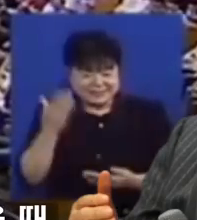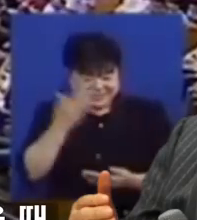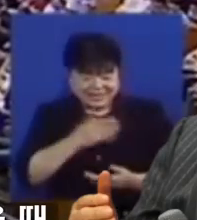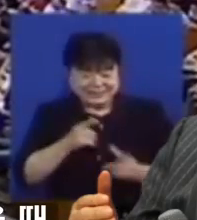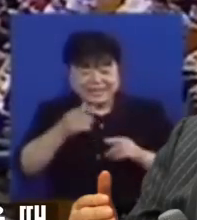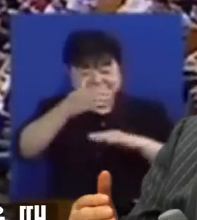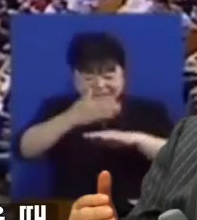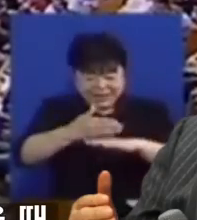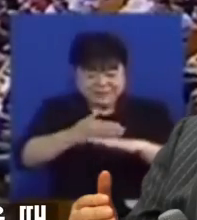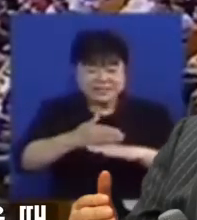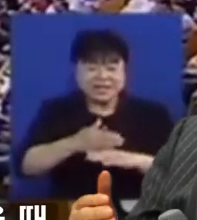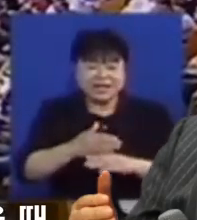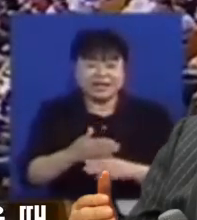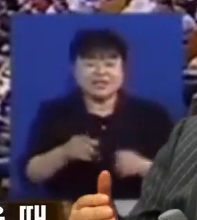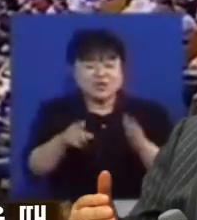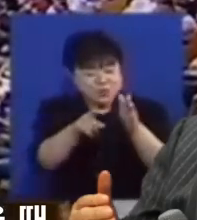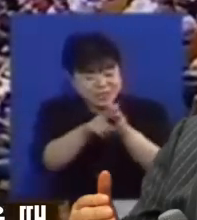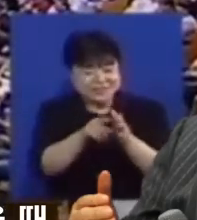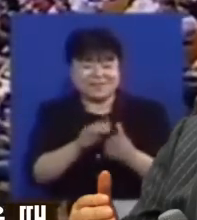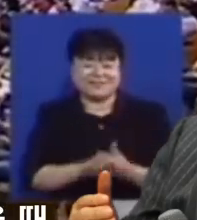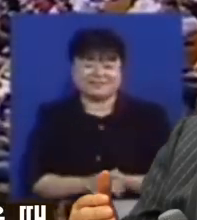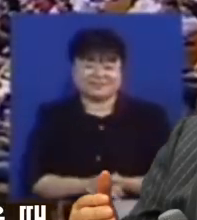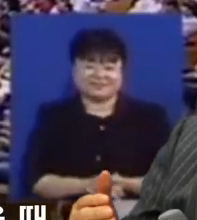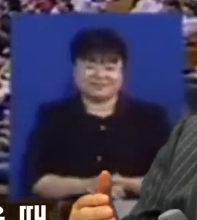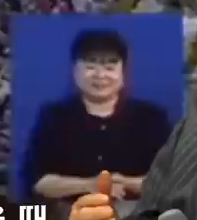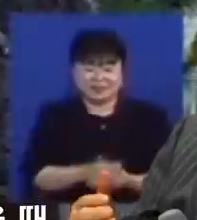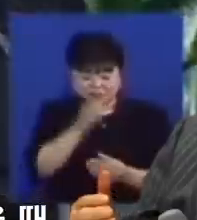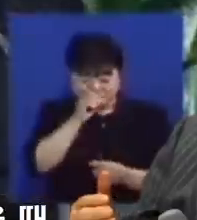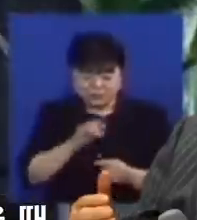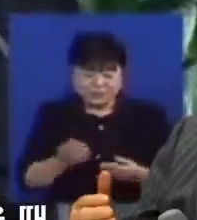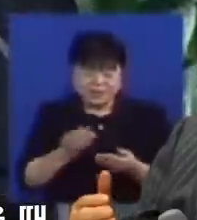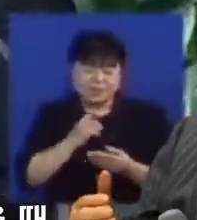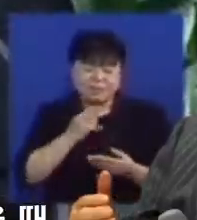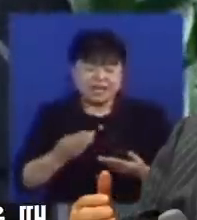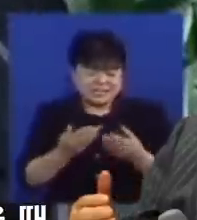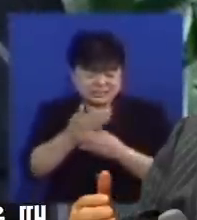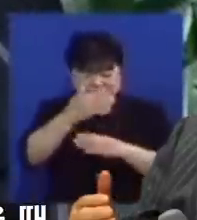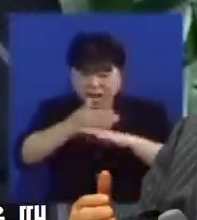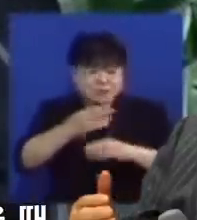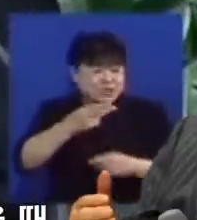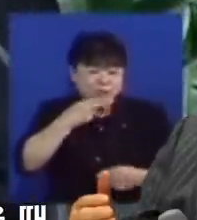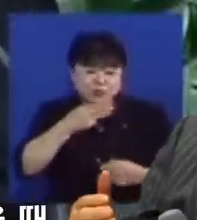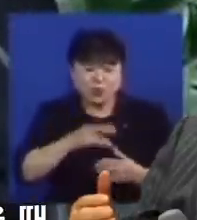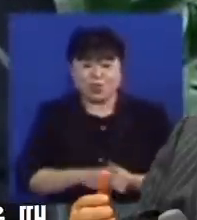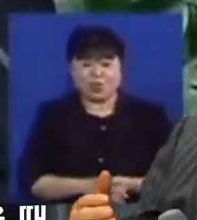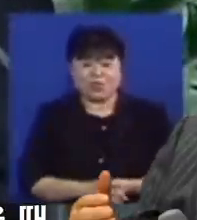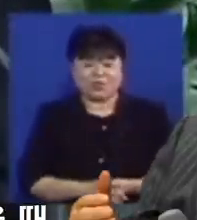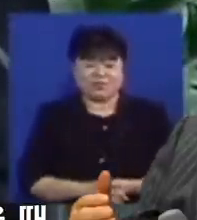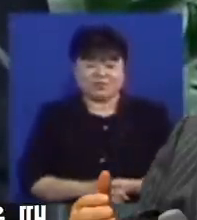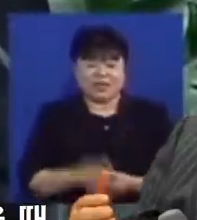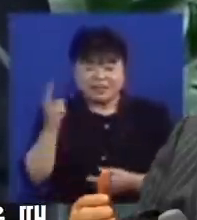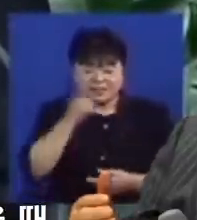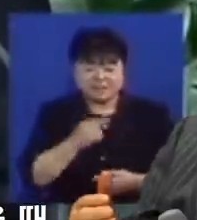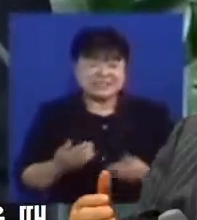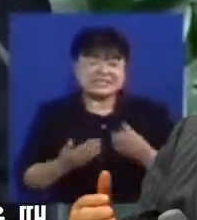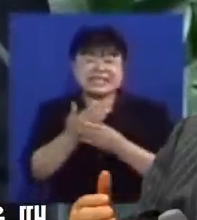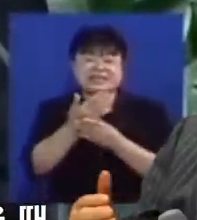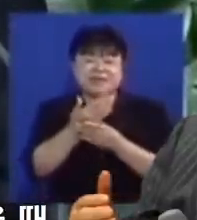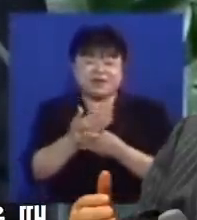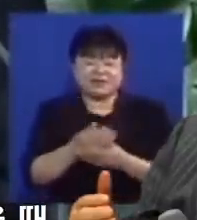있는 사람이 되기 위해서인 것입니다. 좋은 일만 있으면 감사를 안 해요. 나쁜 일이